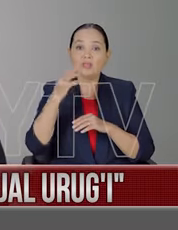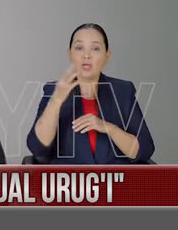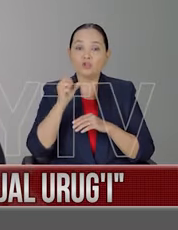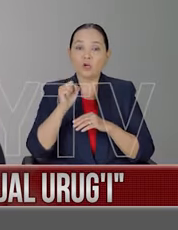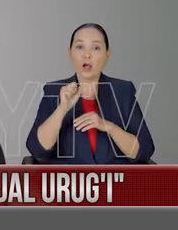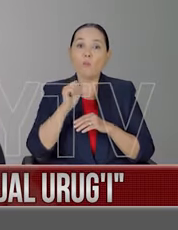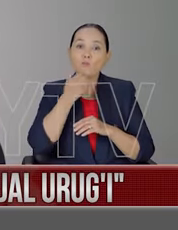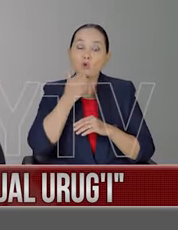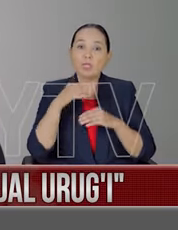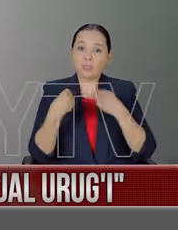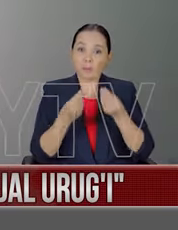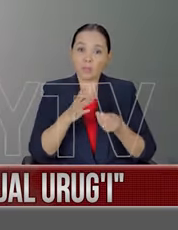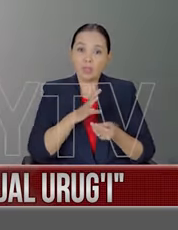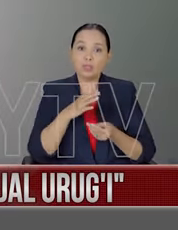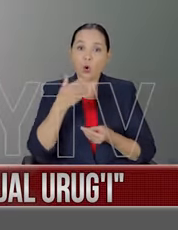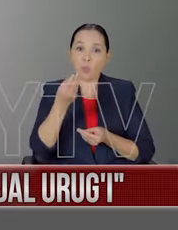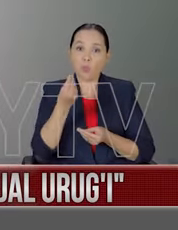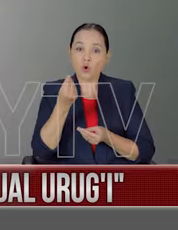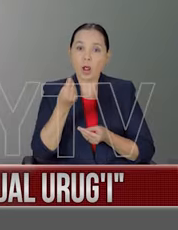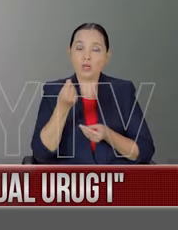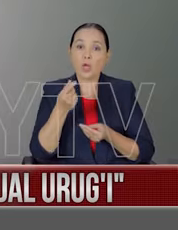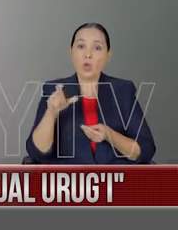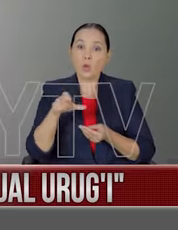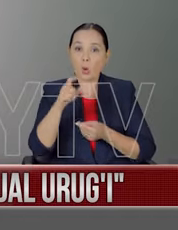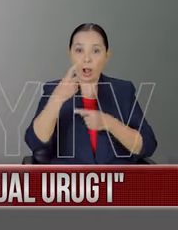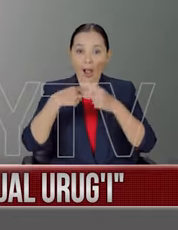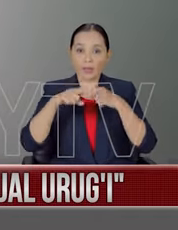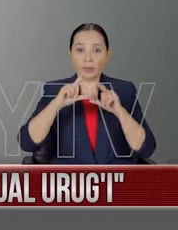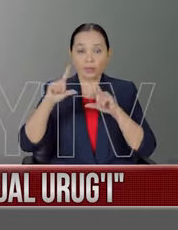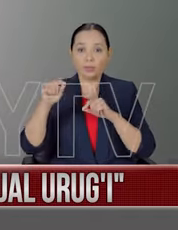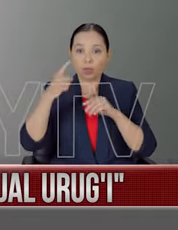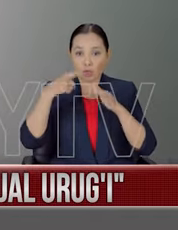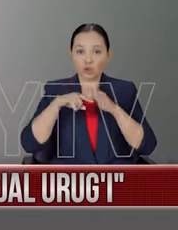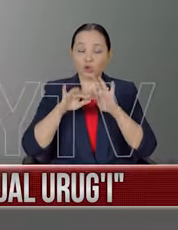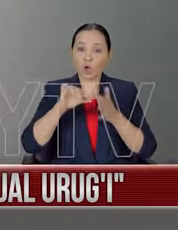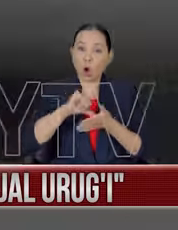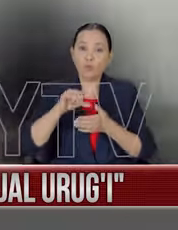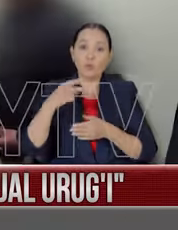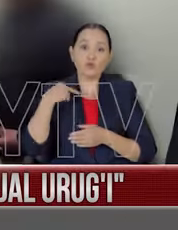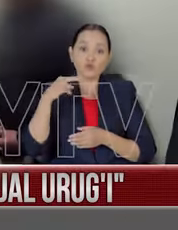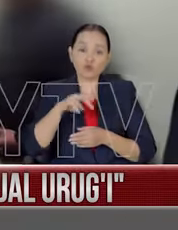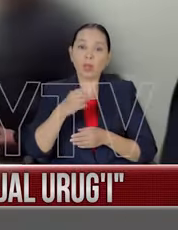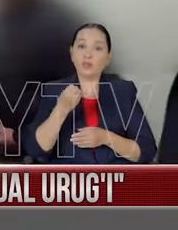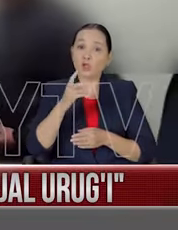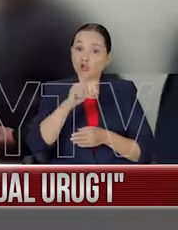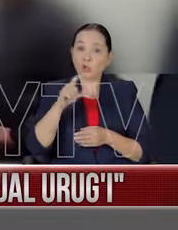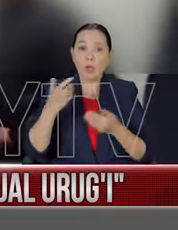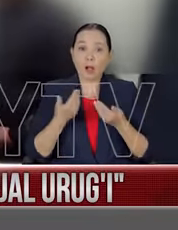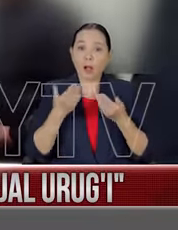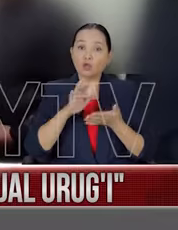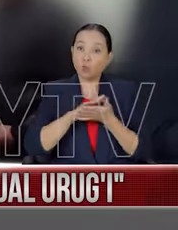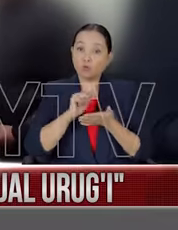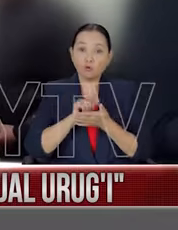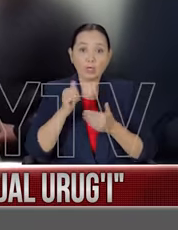giyohvandlik moddasini berdim. U pullarni olib yo'lga qaytib ketayotganimda ichki ishlar xodimi ushladi. Necha kishilarning hayotini